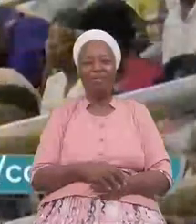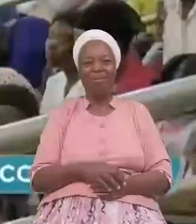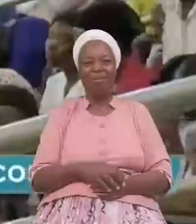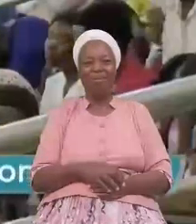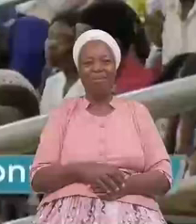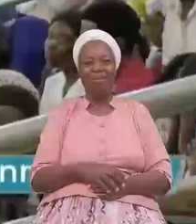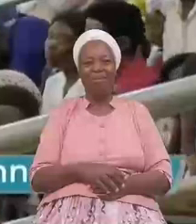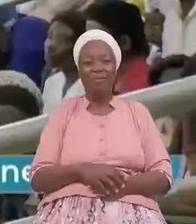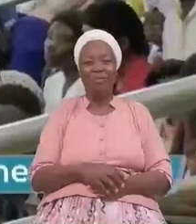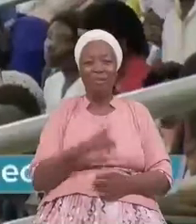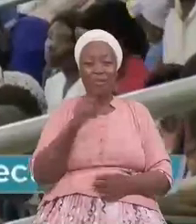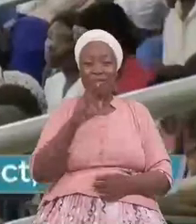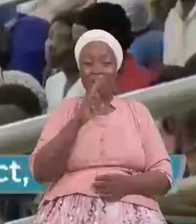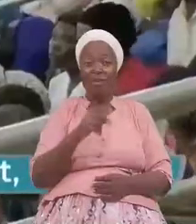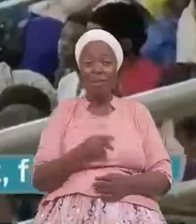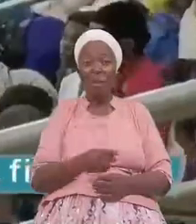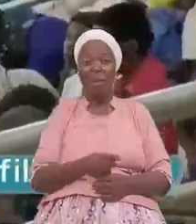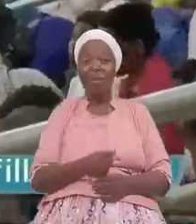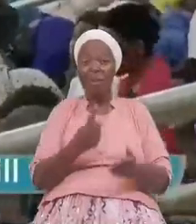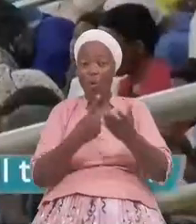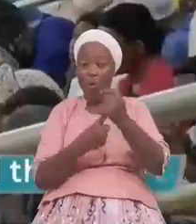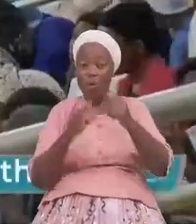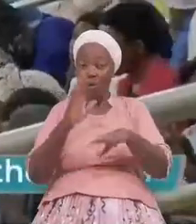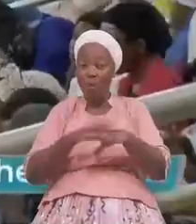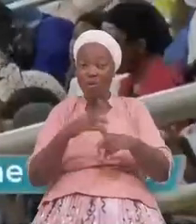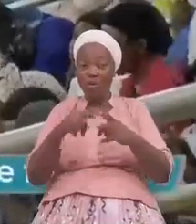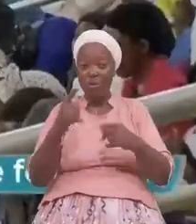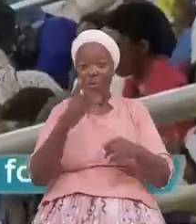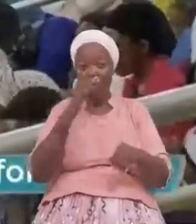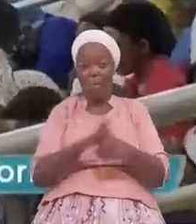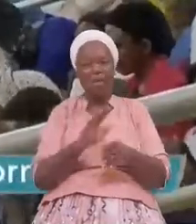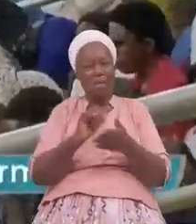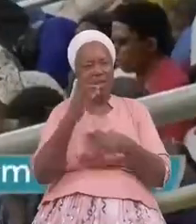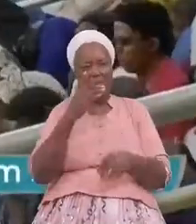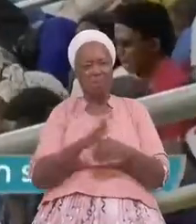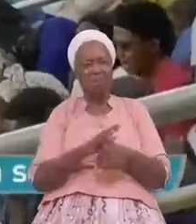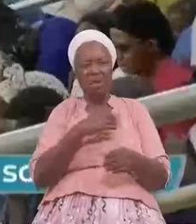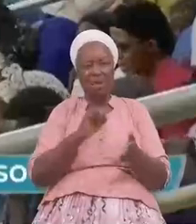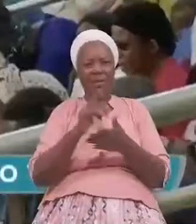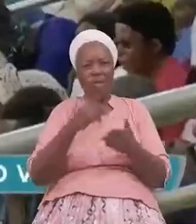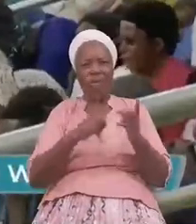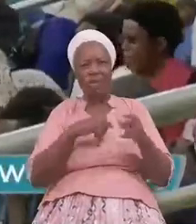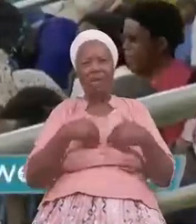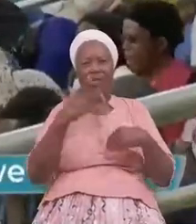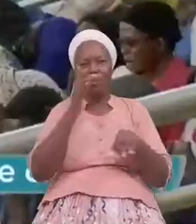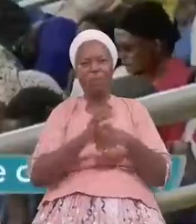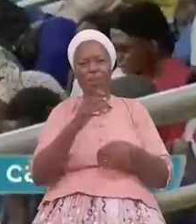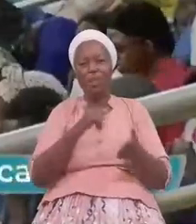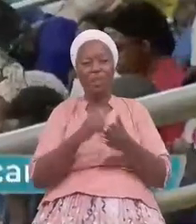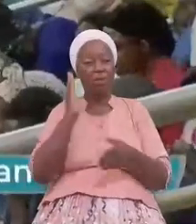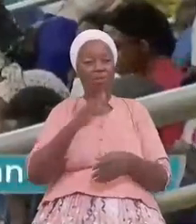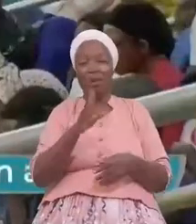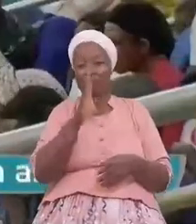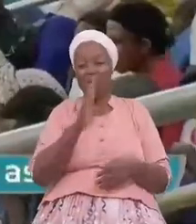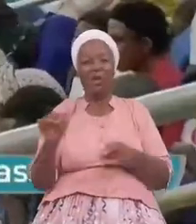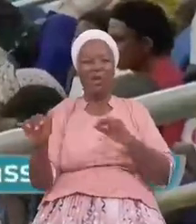Vous vous attachez aux promesses comme vous approchez le Seigneur. Ce sera fait.